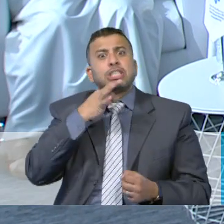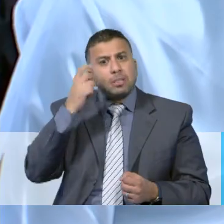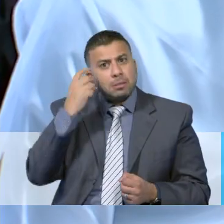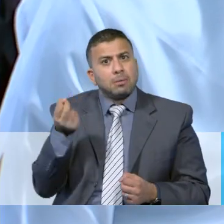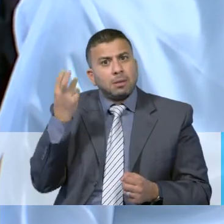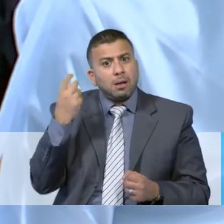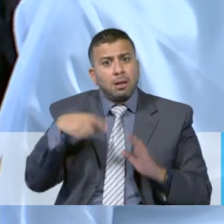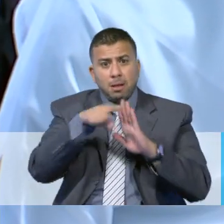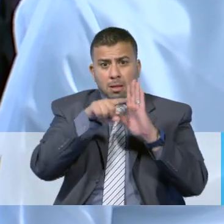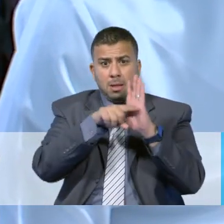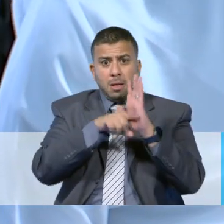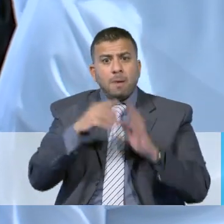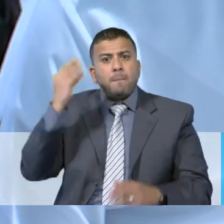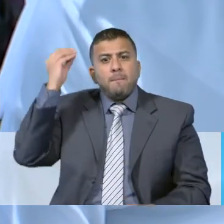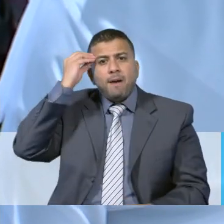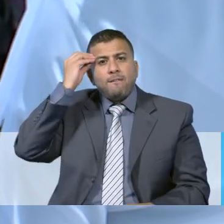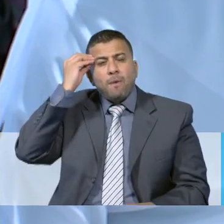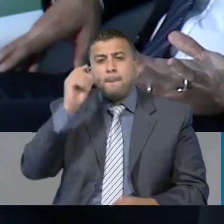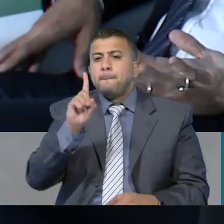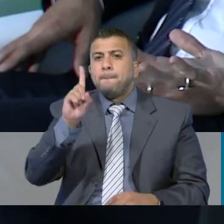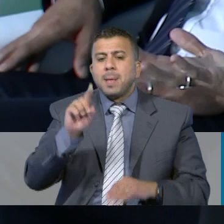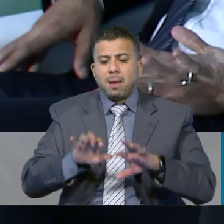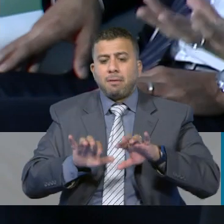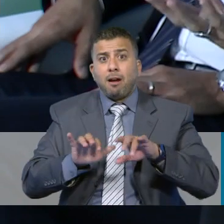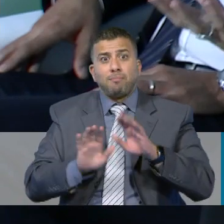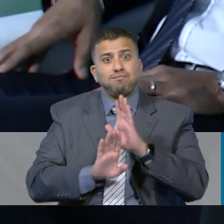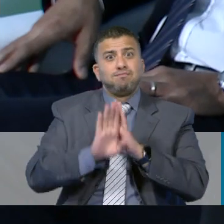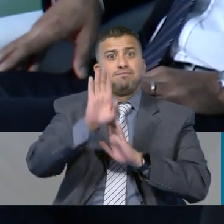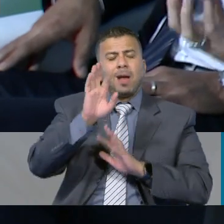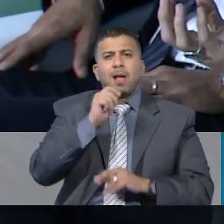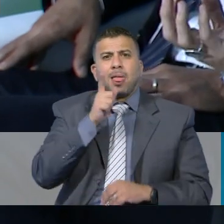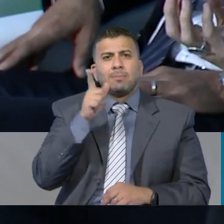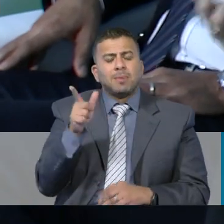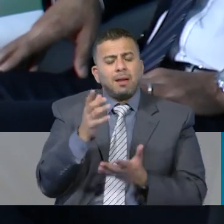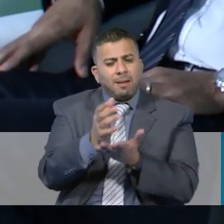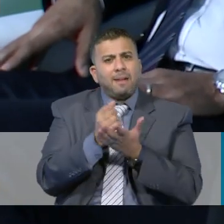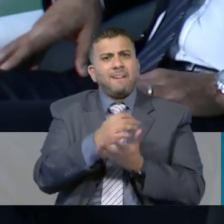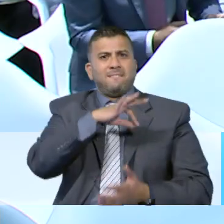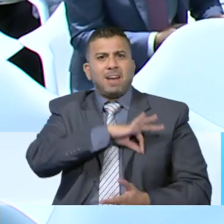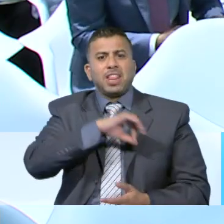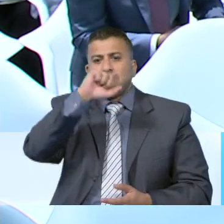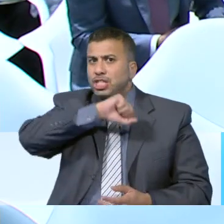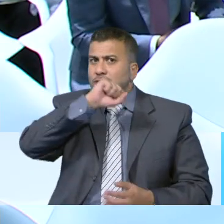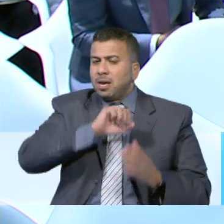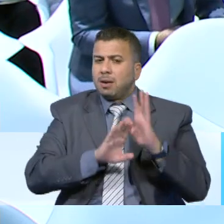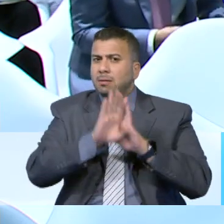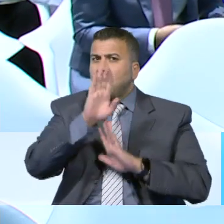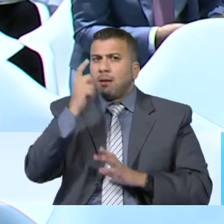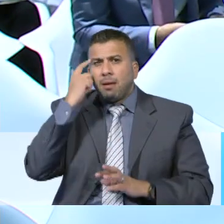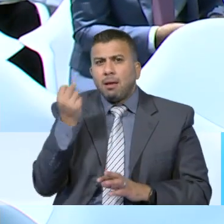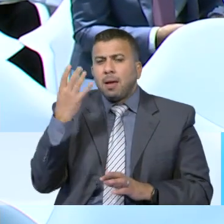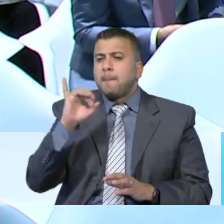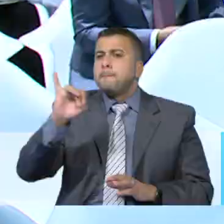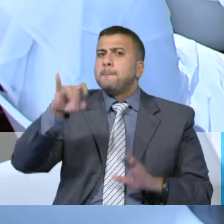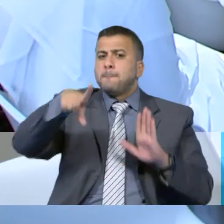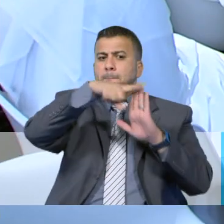محورية ترسخ مفهوم البيئة الرقمية التي تسعى الشارقة للاستفادة القصوى منها عبر تبني أعلى